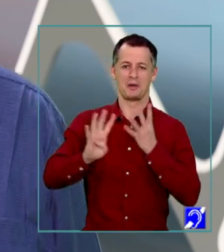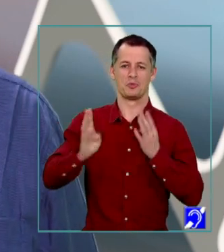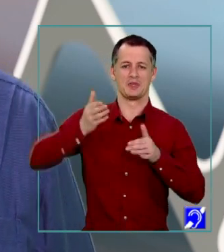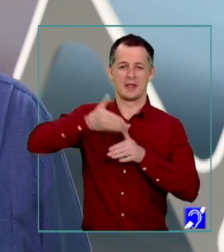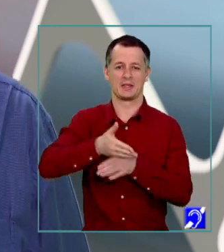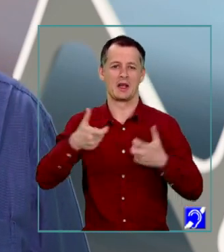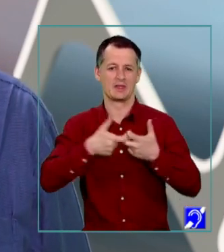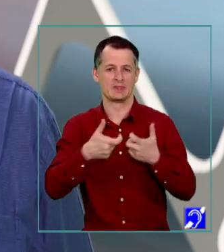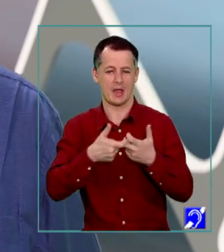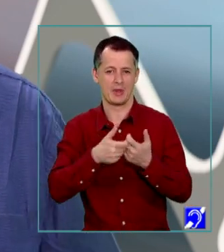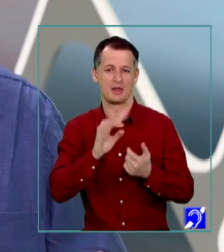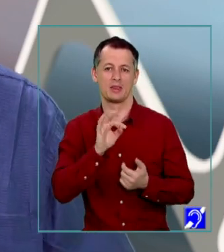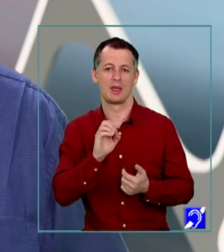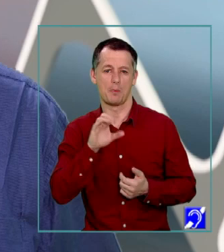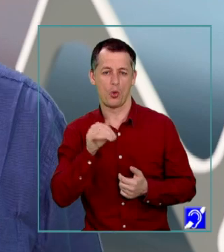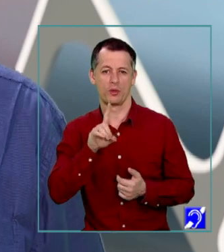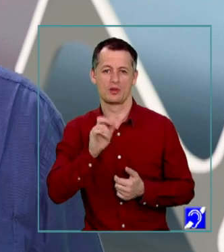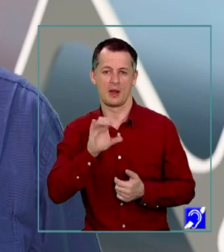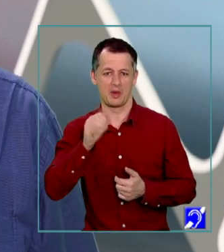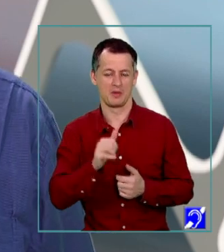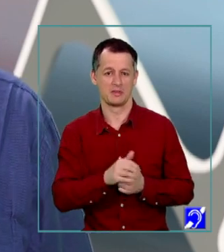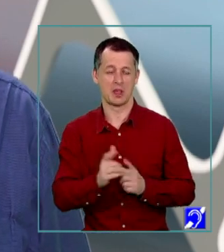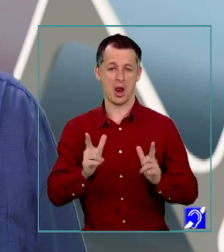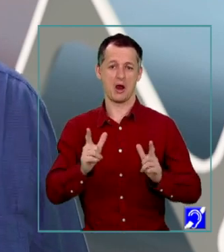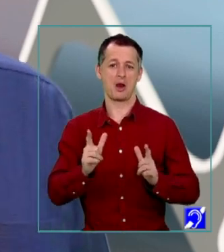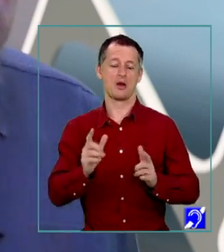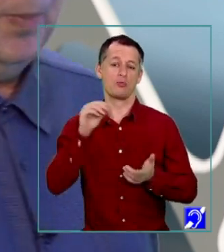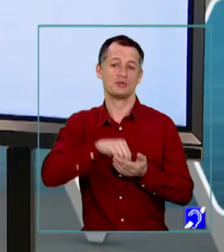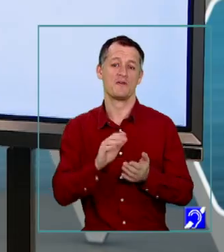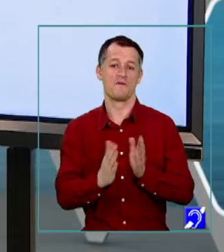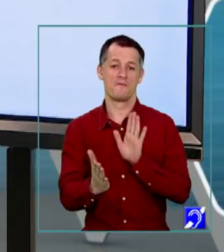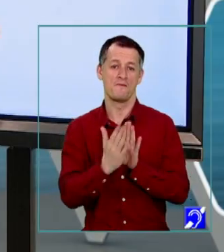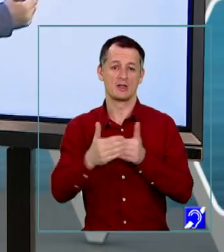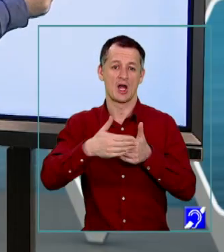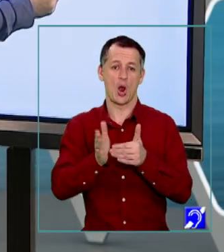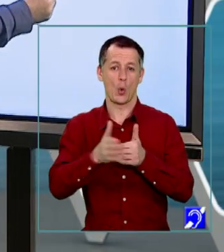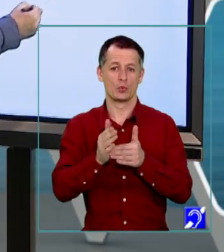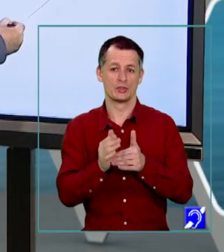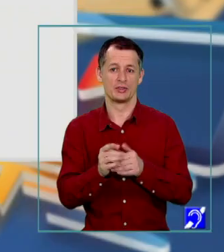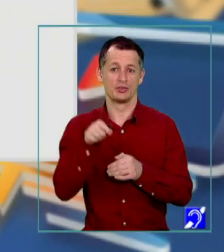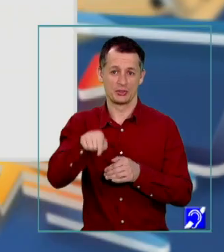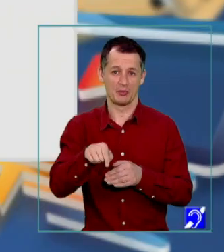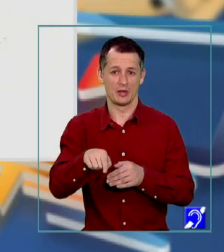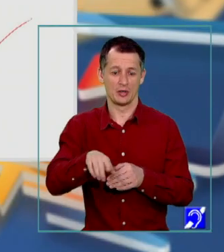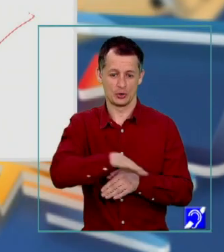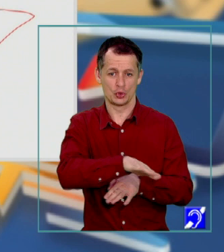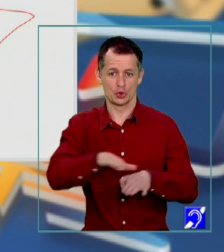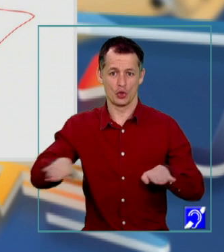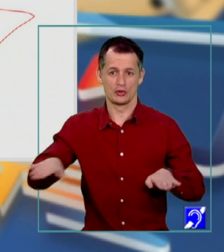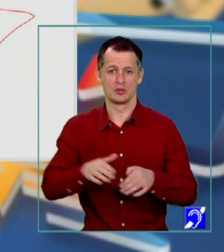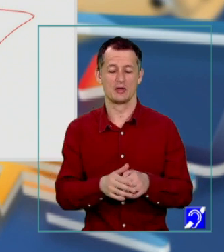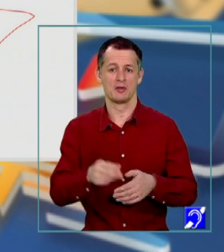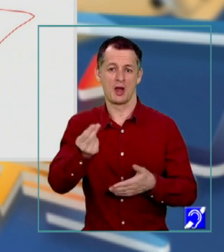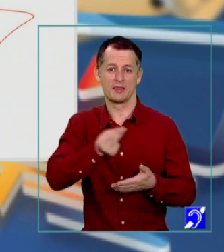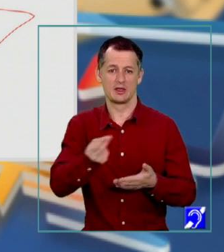examenul de termodinamică, s-a așezat în fața ușii și pe podea a trasat un